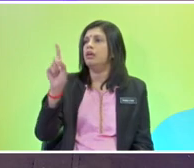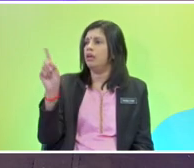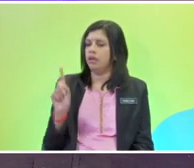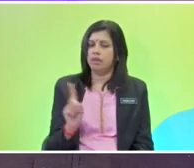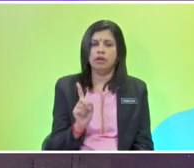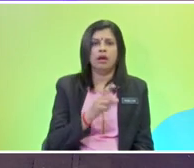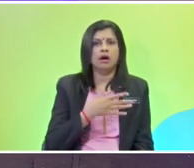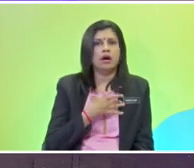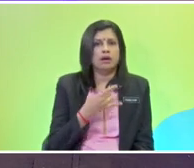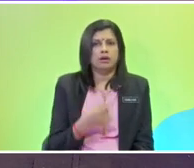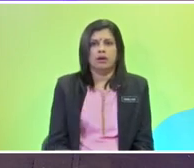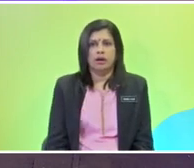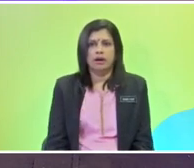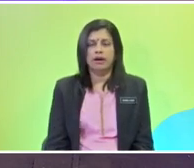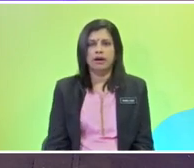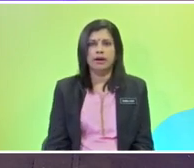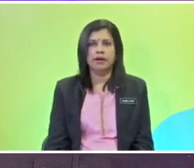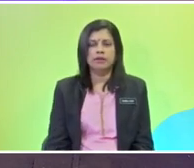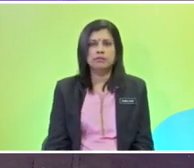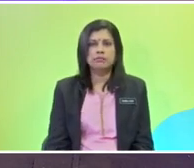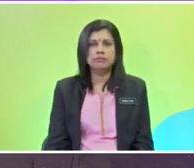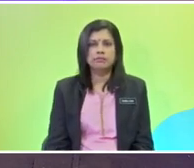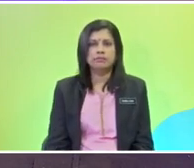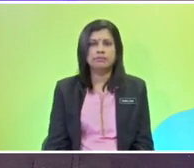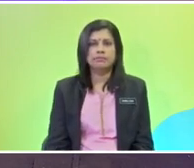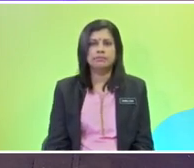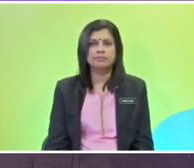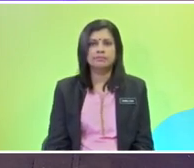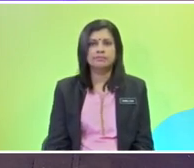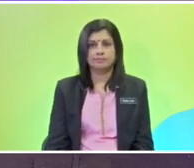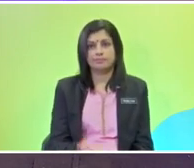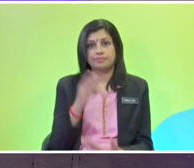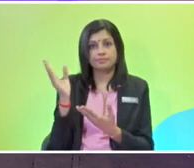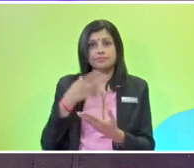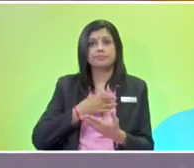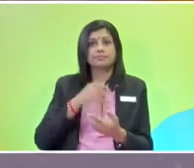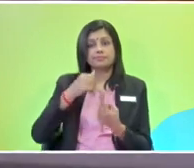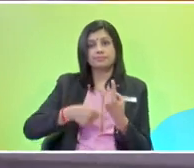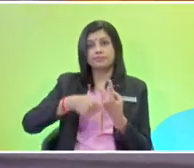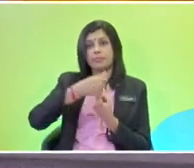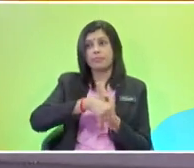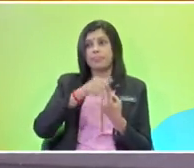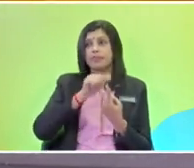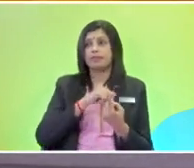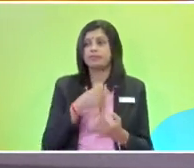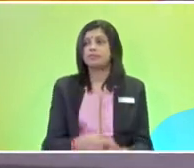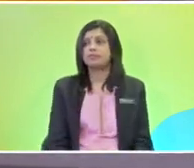Saya suka buah pisang, cikgu. Pisang. Okey, satu lagi. Inilah favorite cikgu.